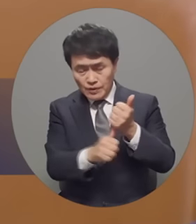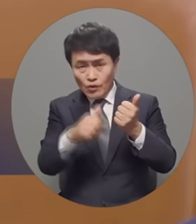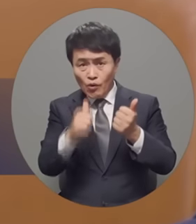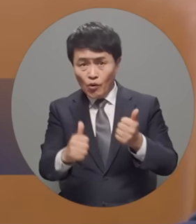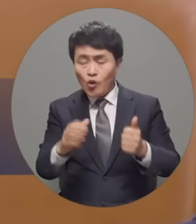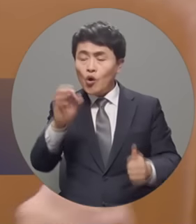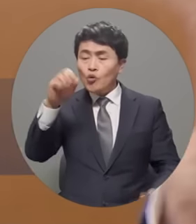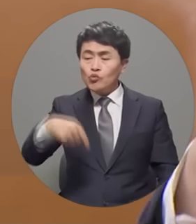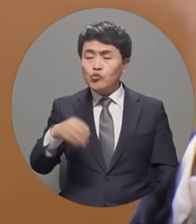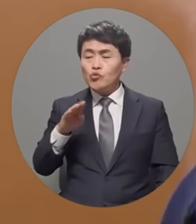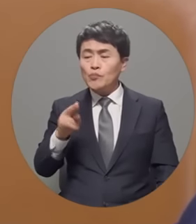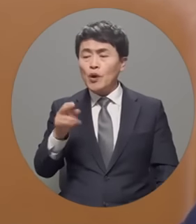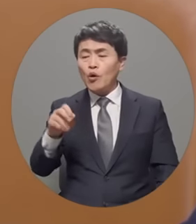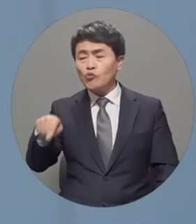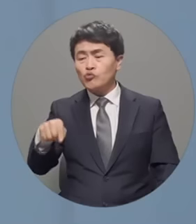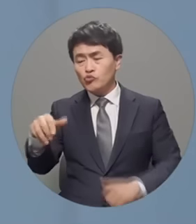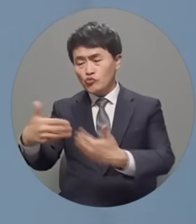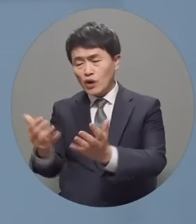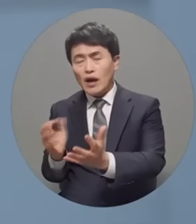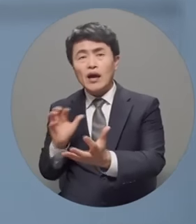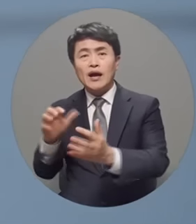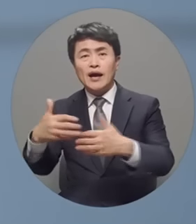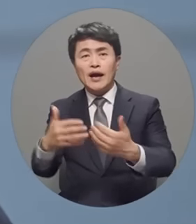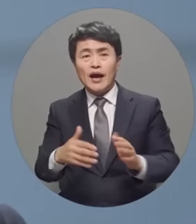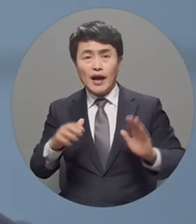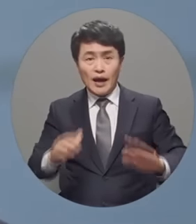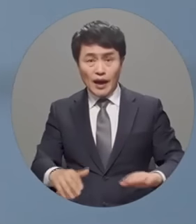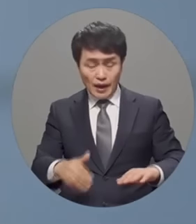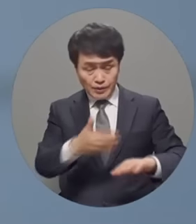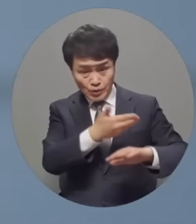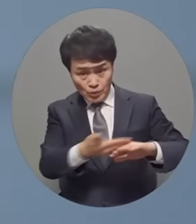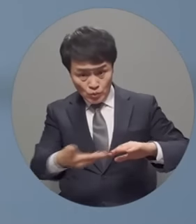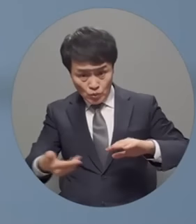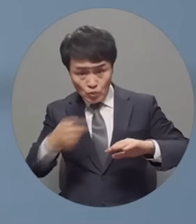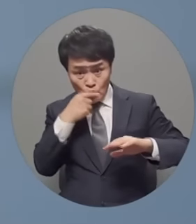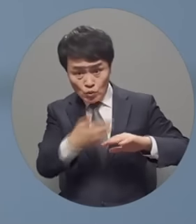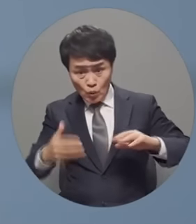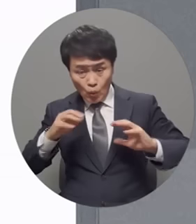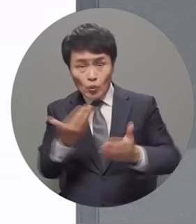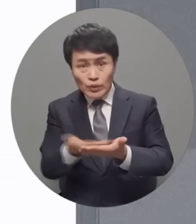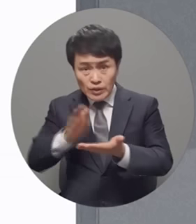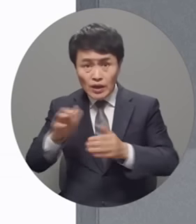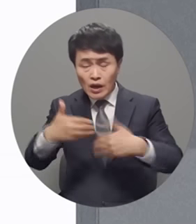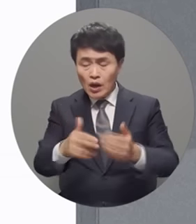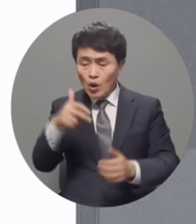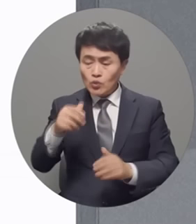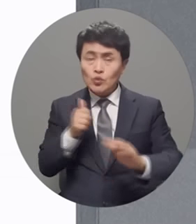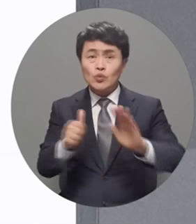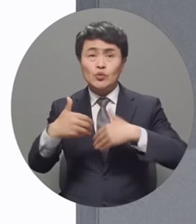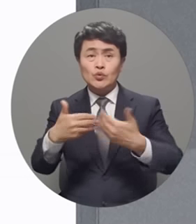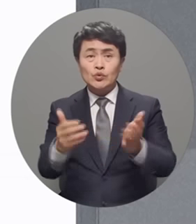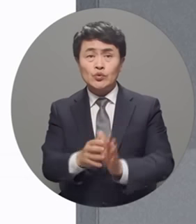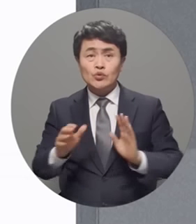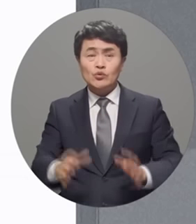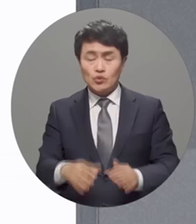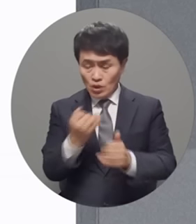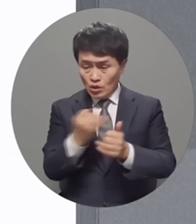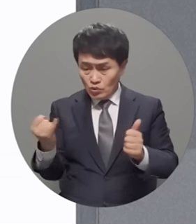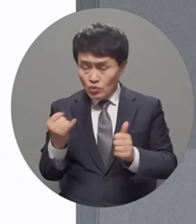우병우 사단입니다. 조국 혁신당 조국 대표는 윤석열 정권과 김건희 여사를 포위하기 위해